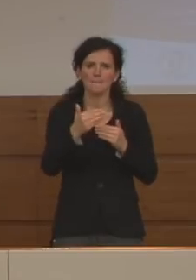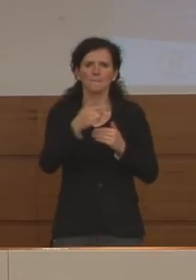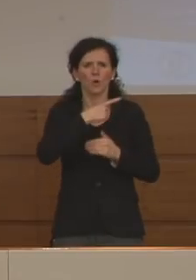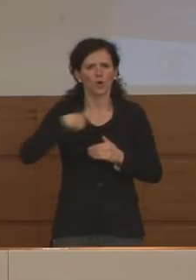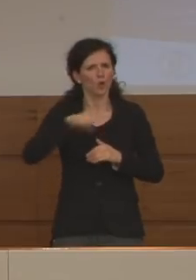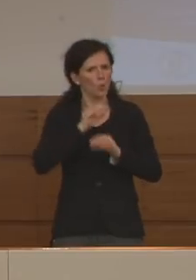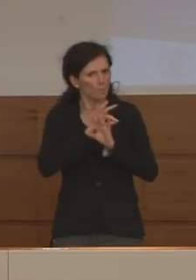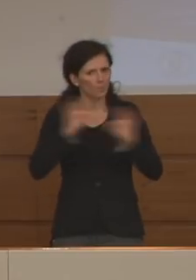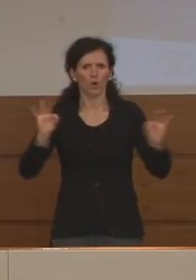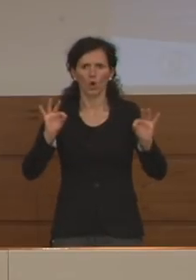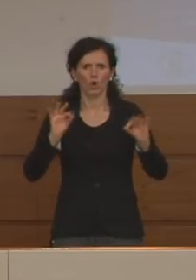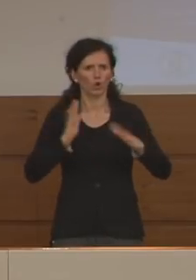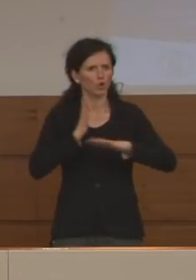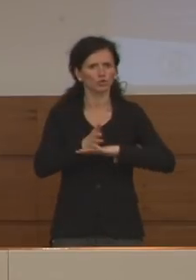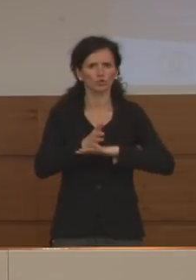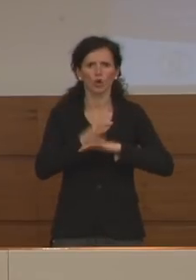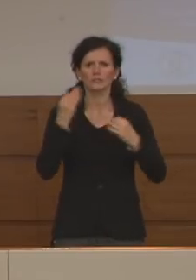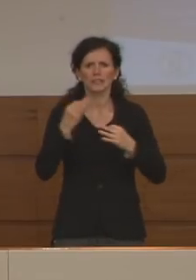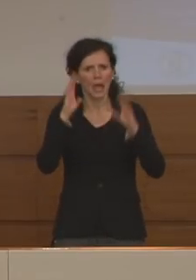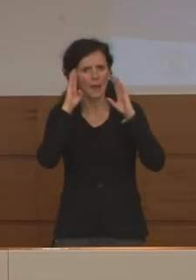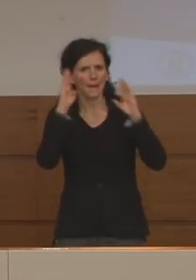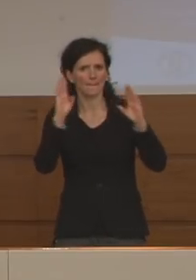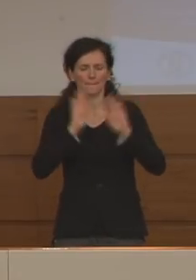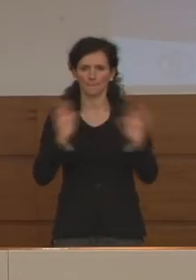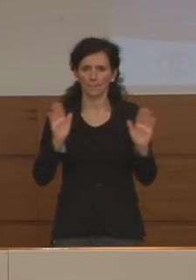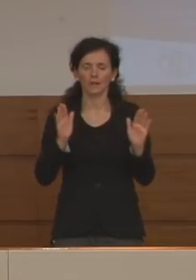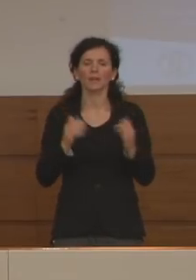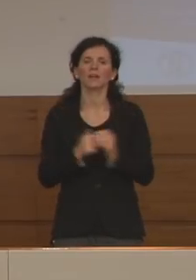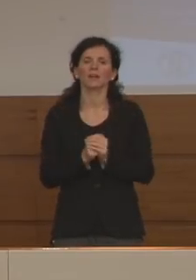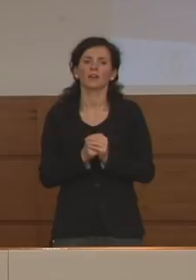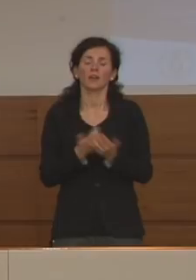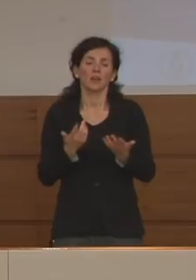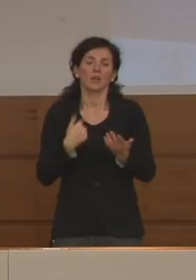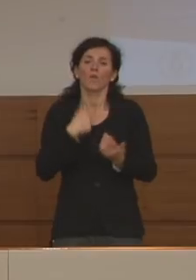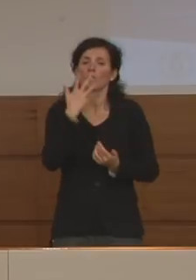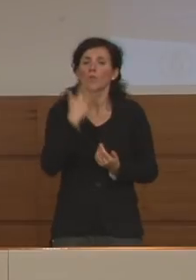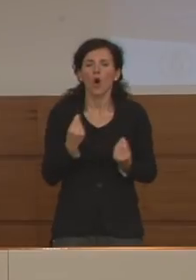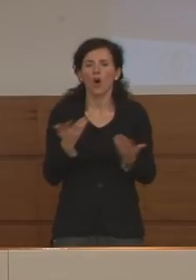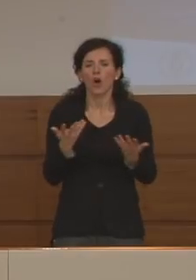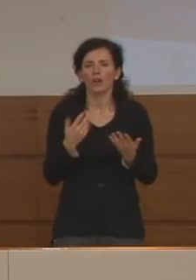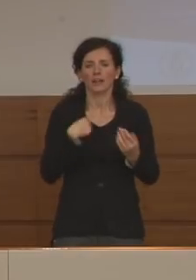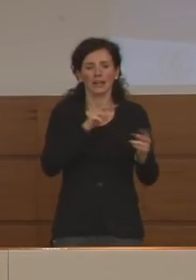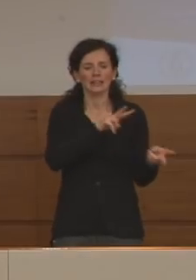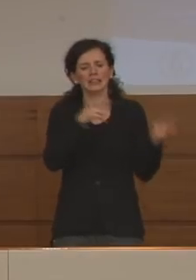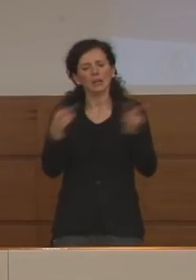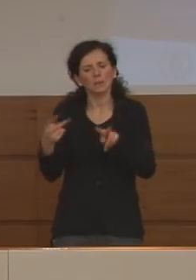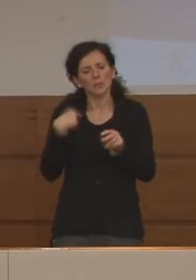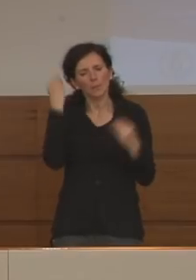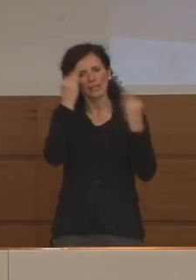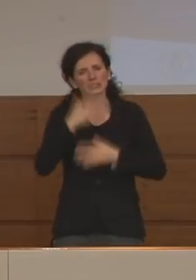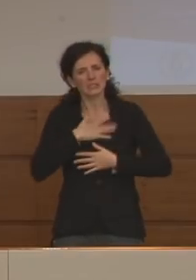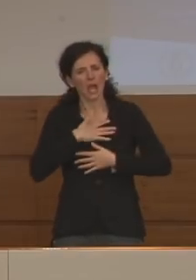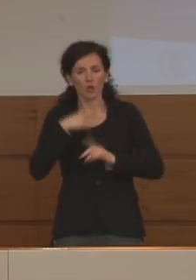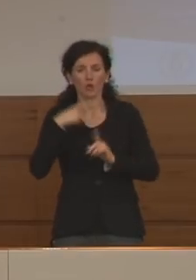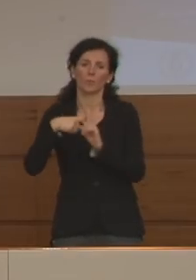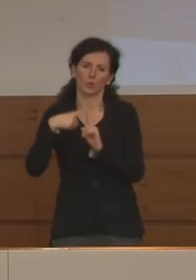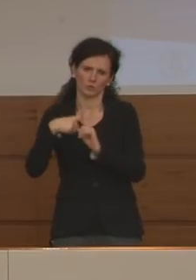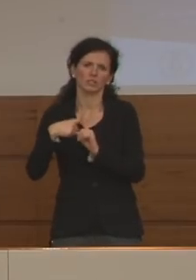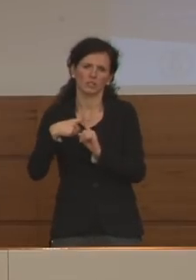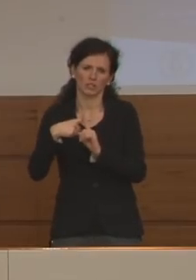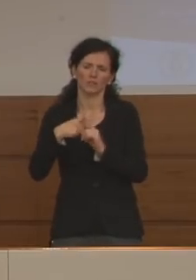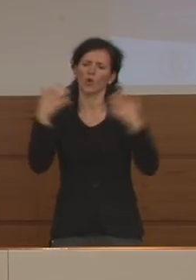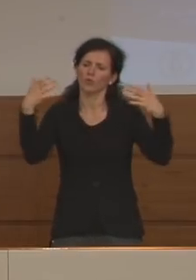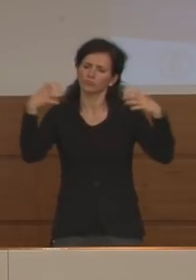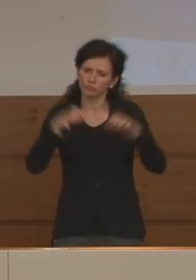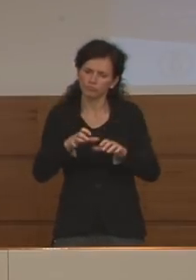se posso dare un interpretazione positiva che credo i numeri mi autorizzano a dare in particolare il calo sulle